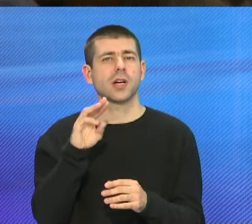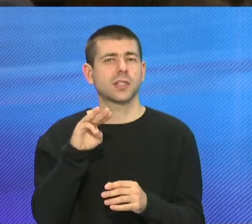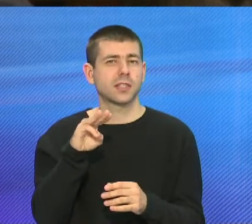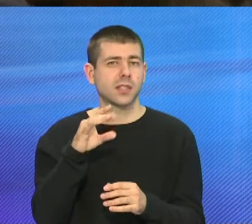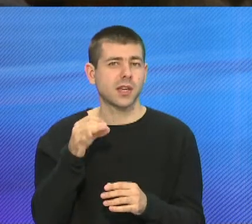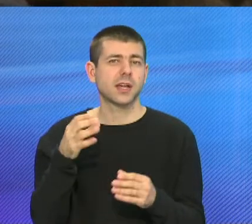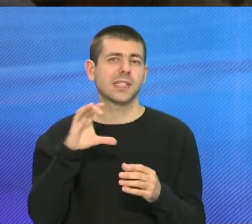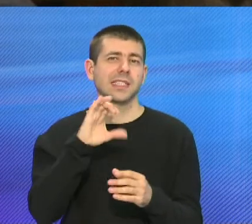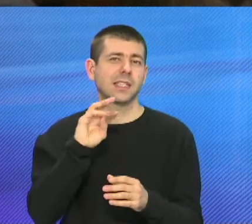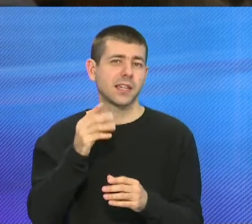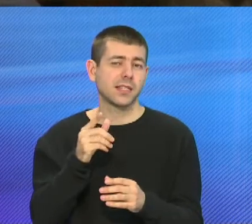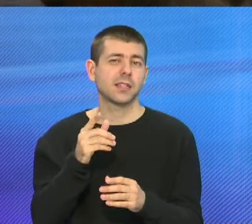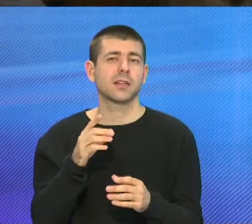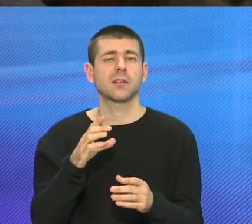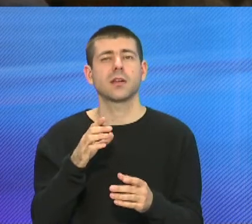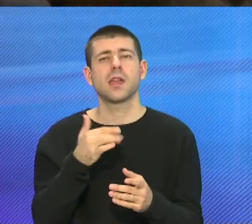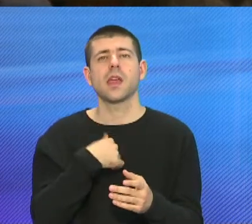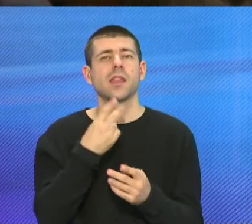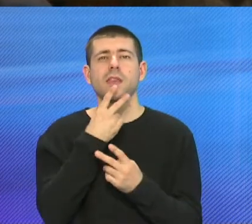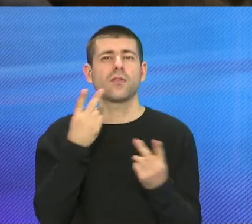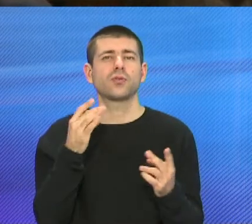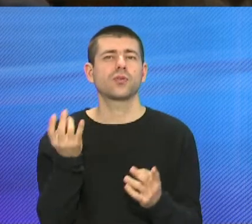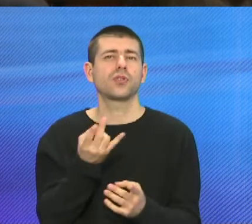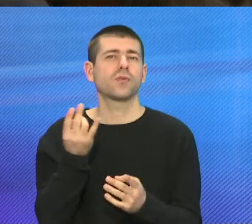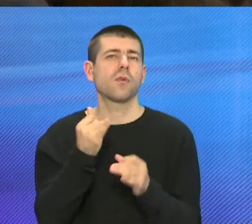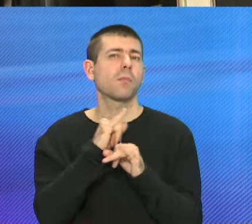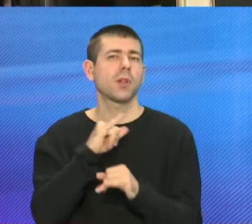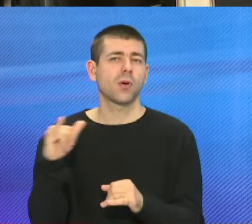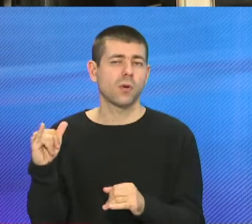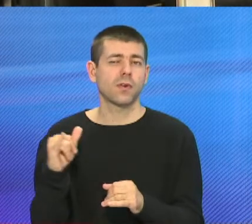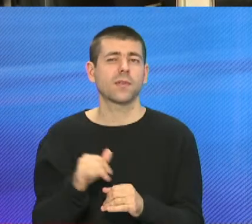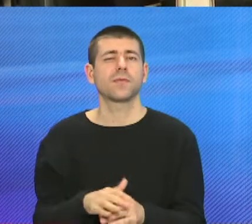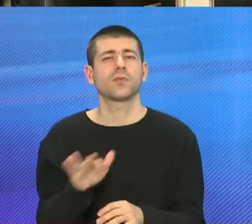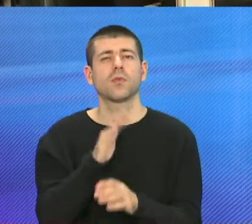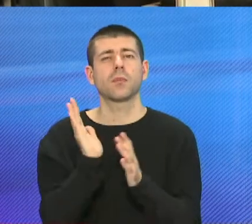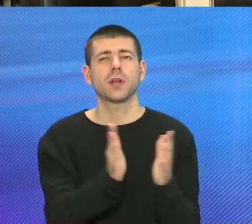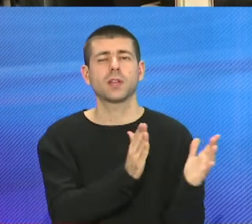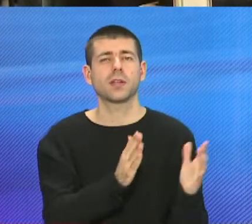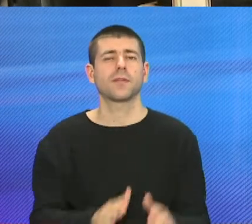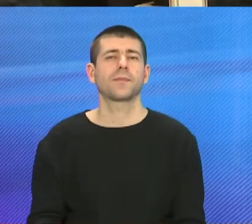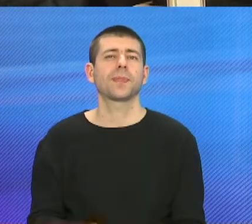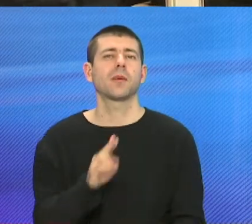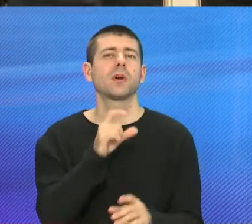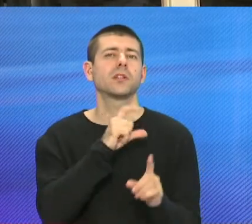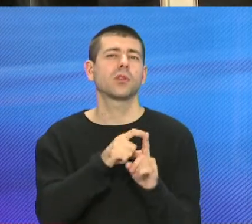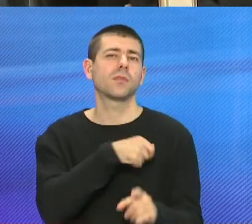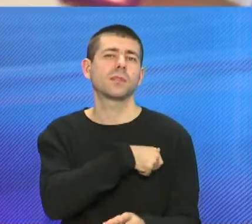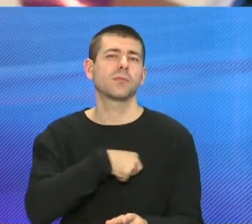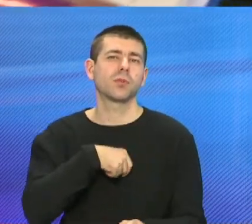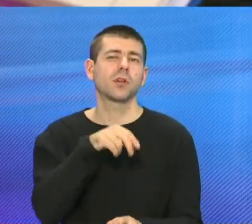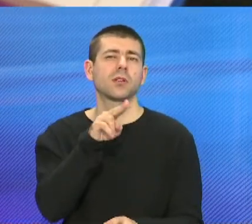частная сеть торговая. Я не вижу ничего плохого, здесь все в порядке. По словах депутата